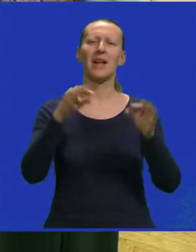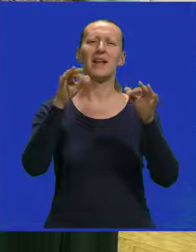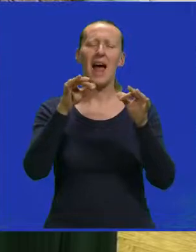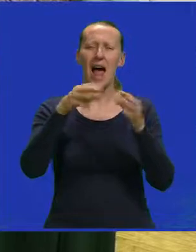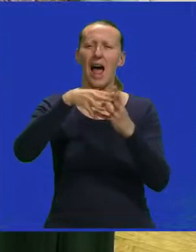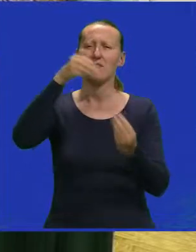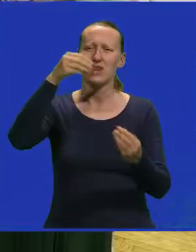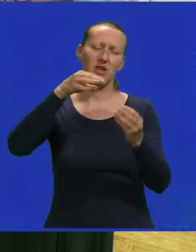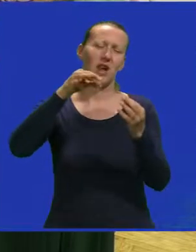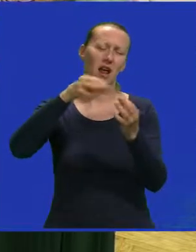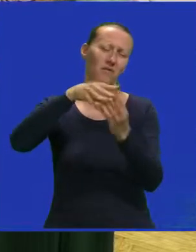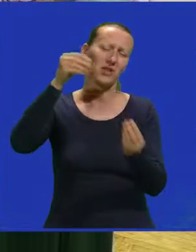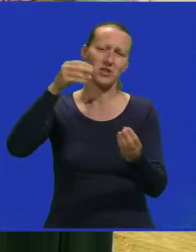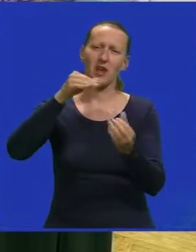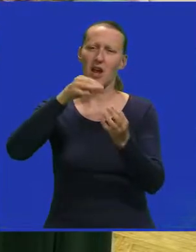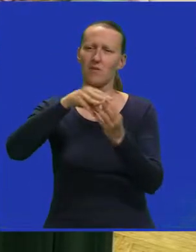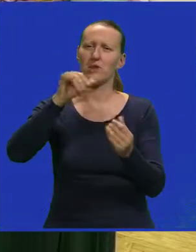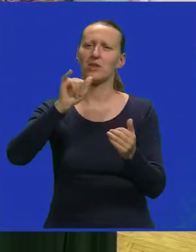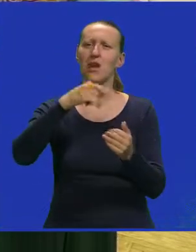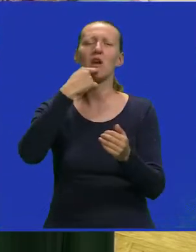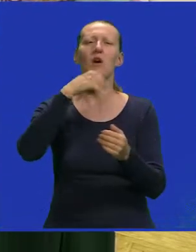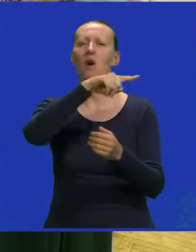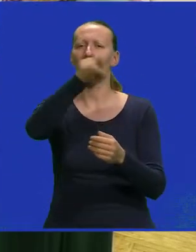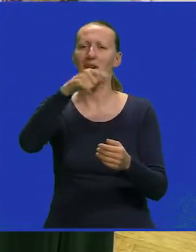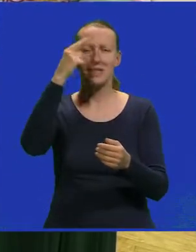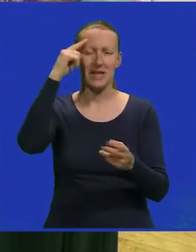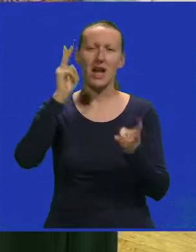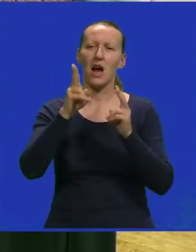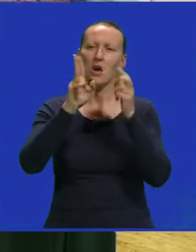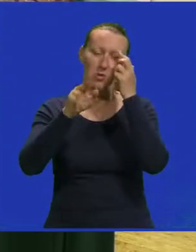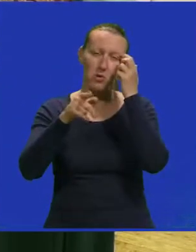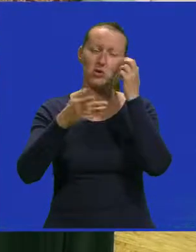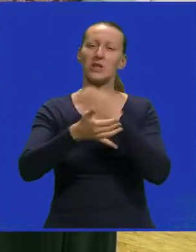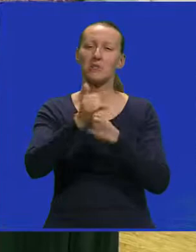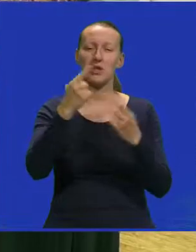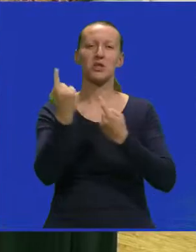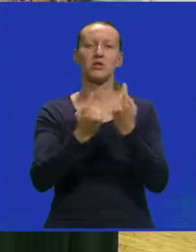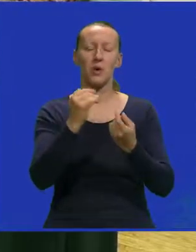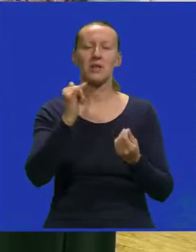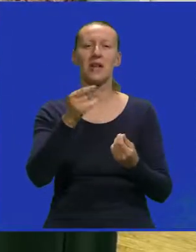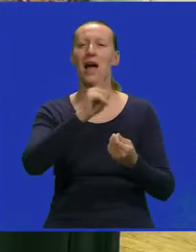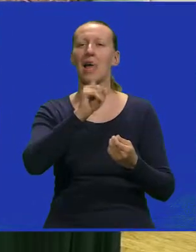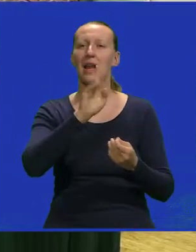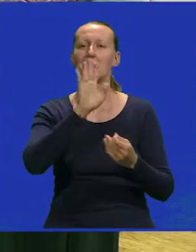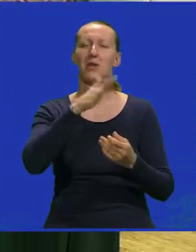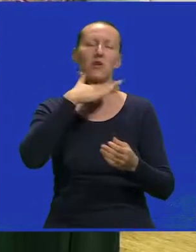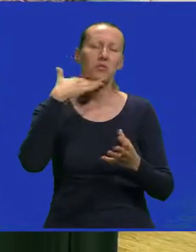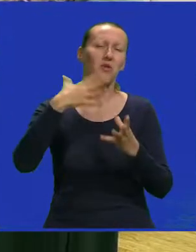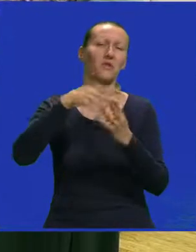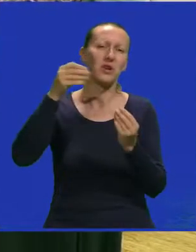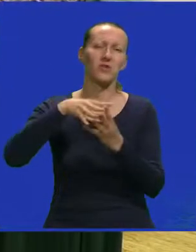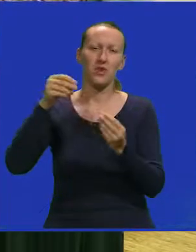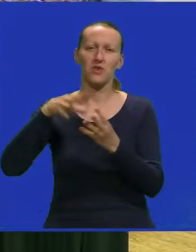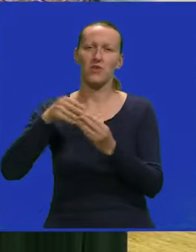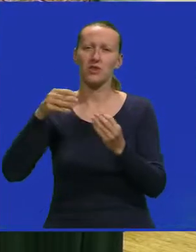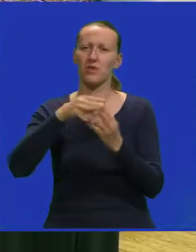Najloni, najloni, najloni. Da li ki od vas zna kako moramo izbjeći situaciju, a da nemamo toliko puno